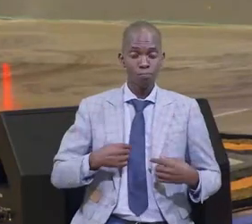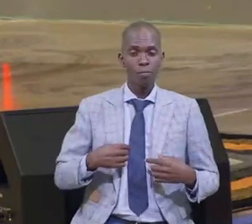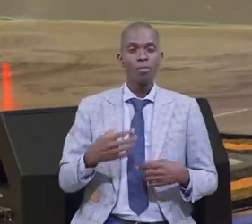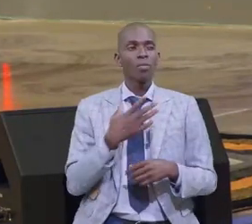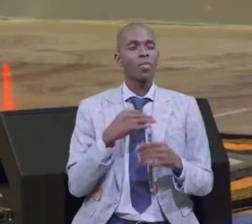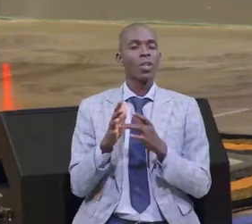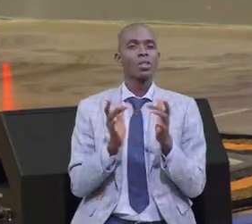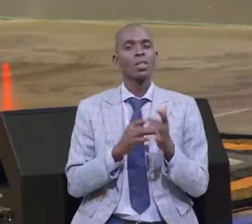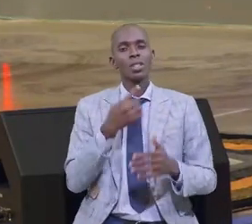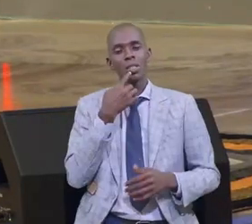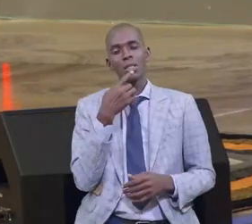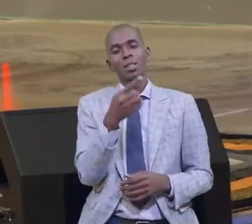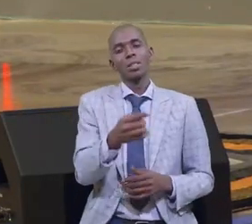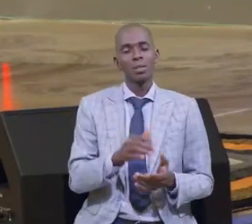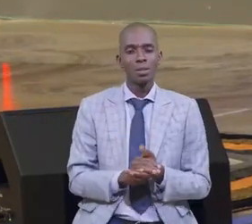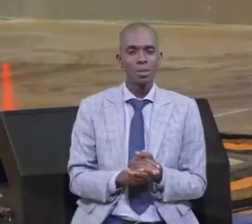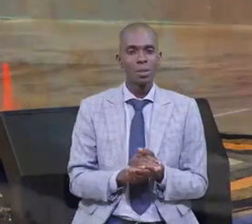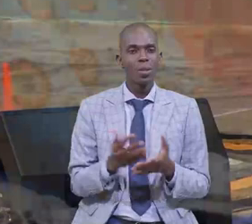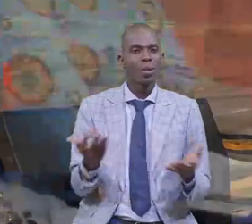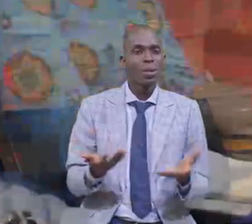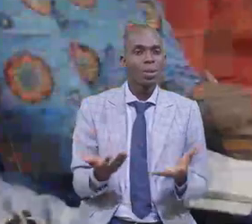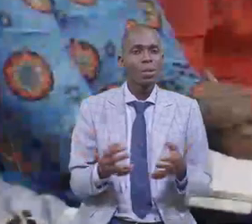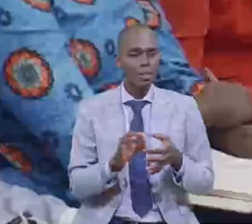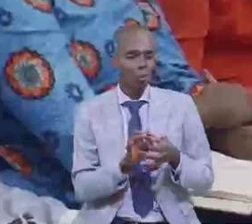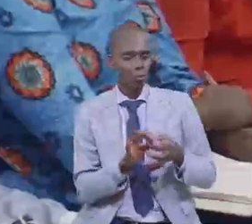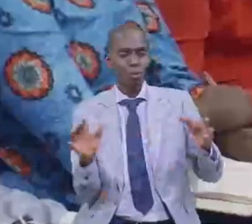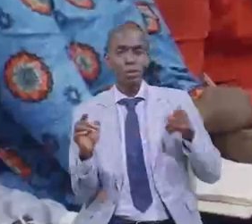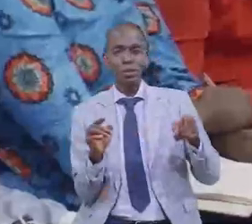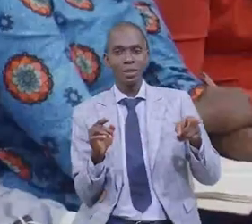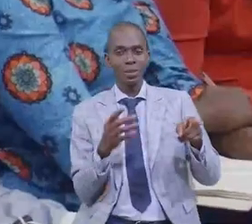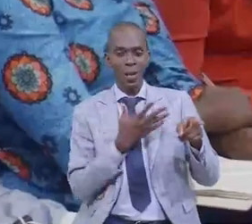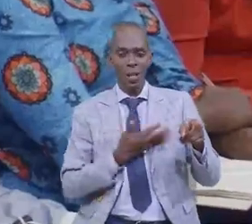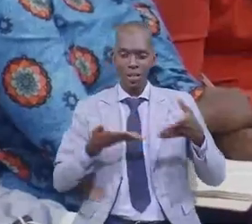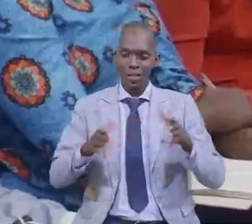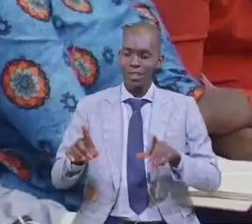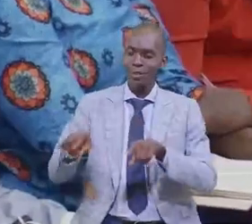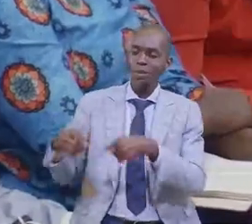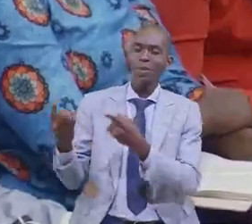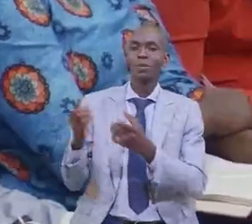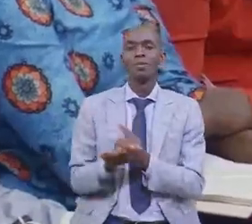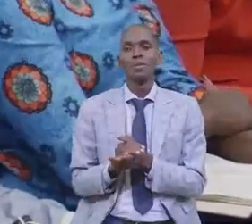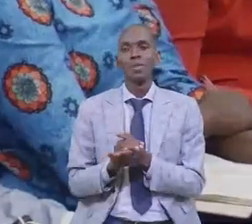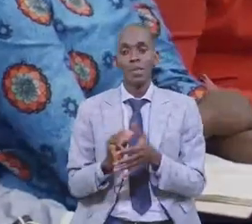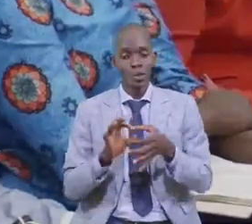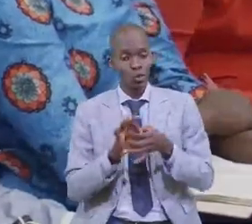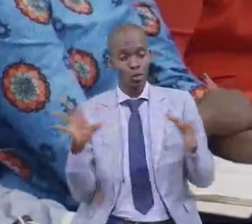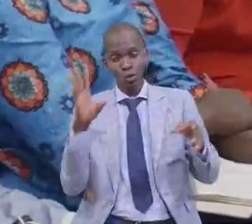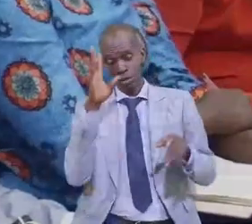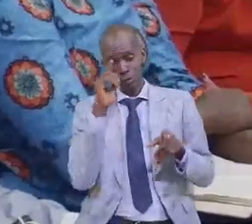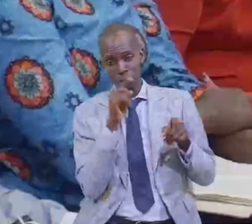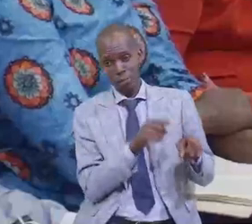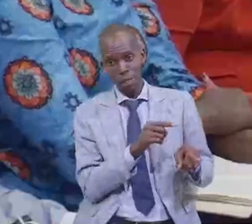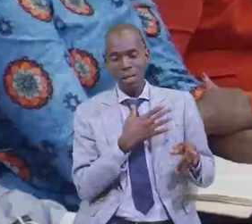dit, que tout le monde lise cela, 1, 2, 3, lisons, déliez-le et laissez-le aller.